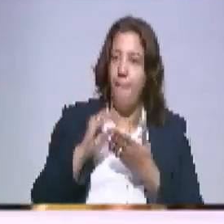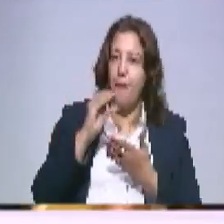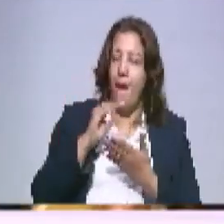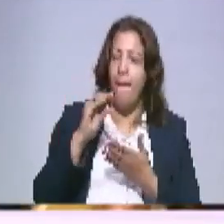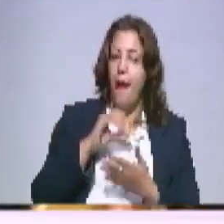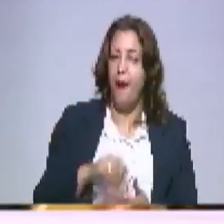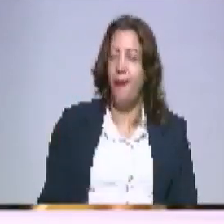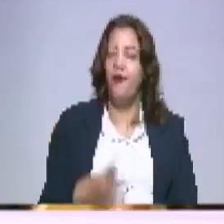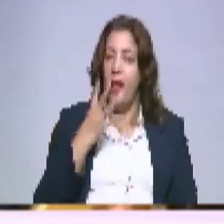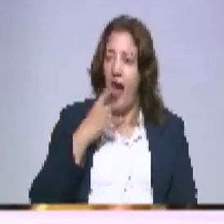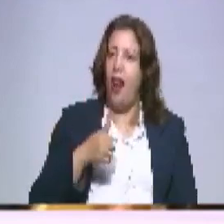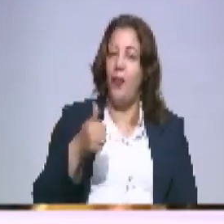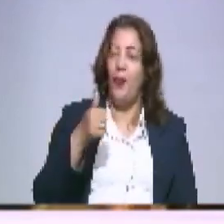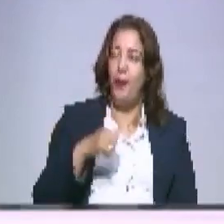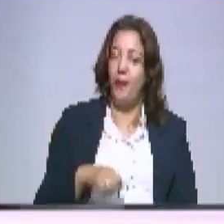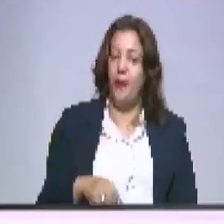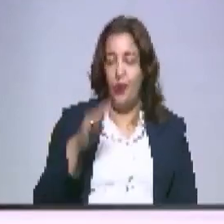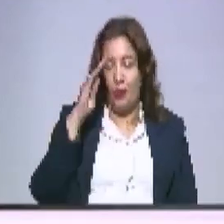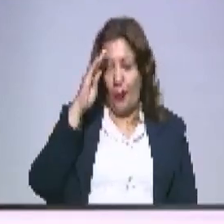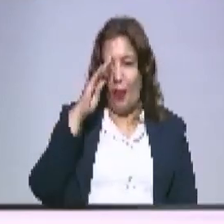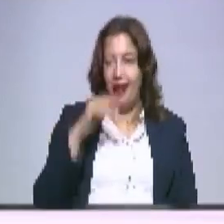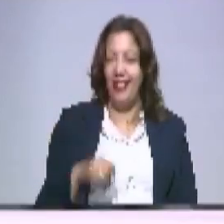قوي. جميل يا شيف. ميرسي.